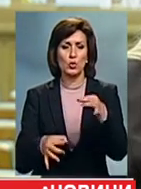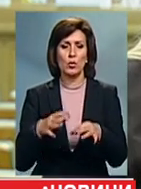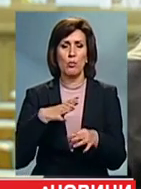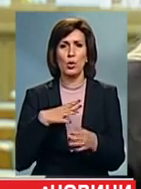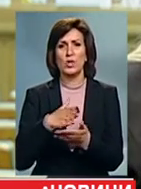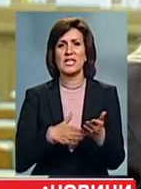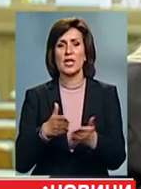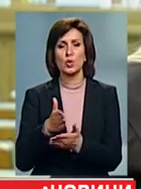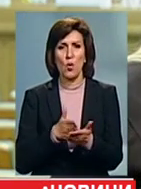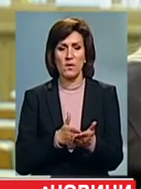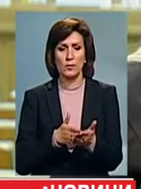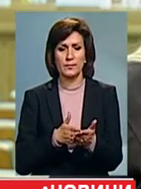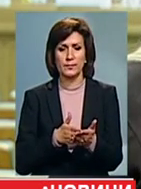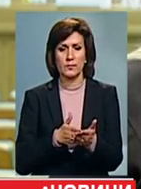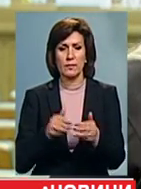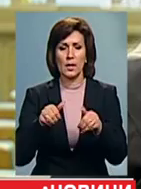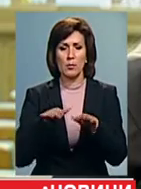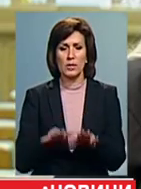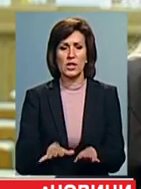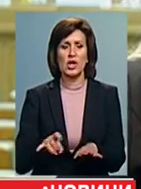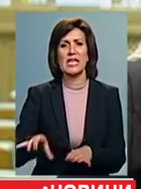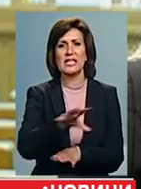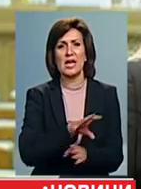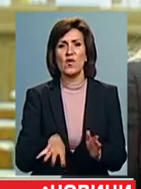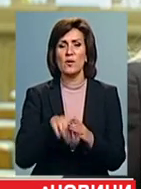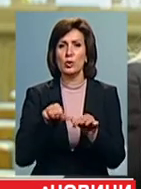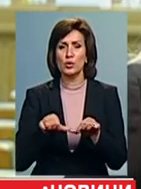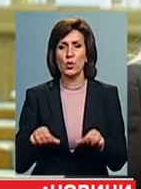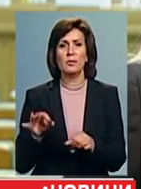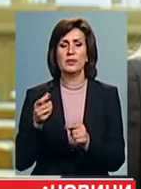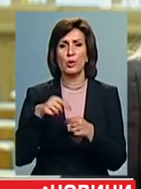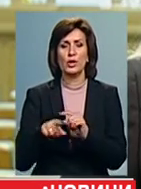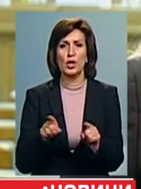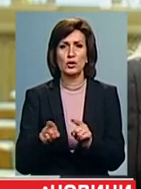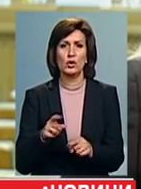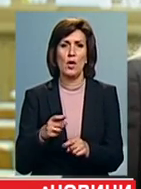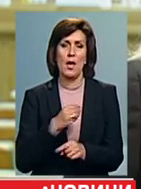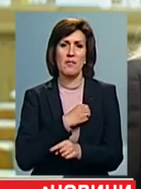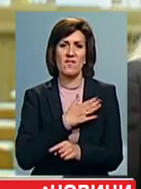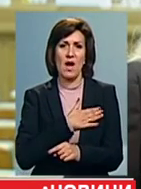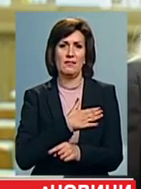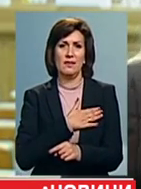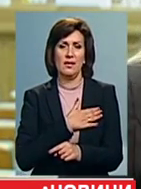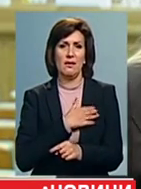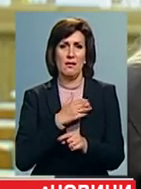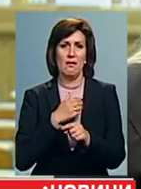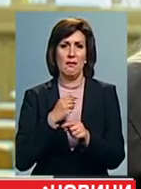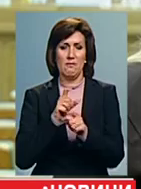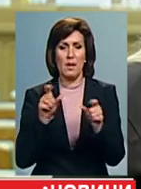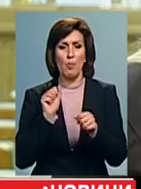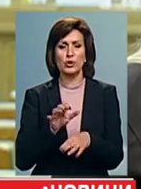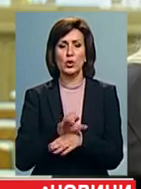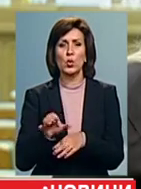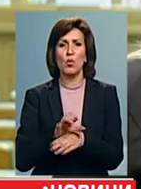суду було скасовано постанову територіальної виборчої комісії про те, що приватний підприємець, тобто ФОП, може